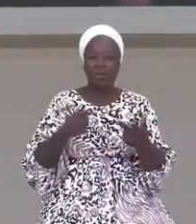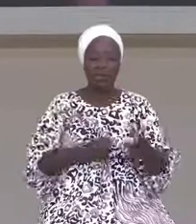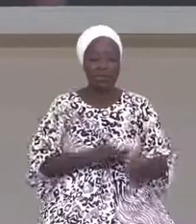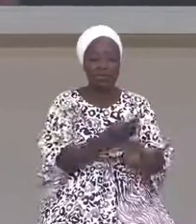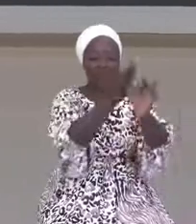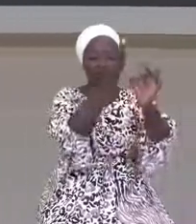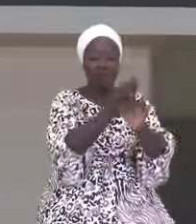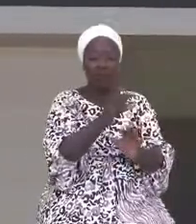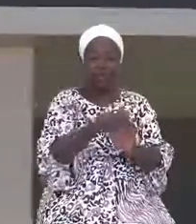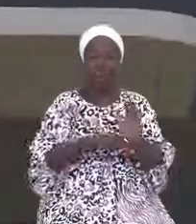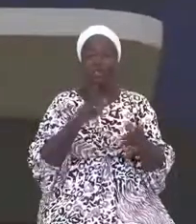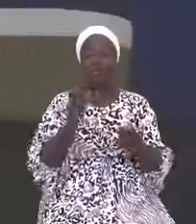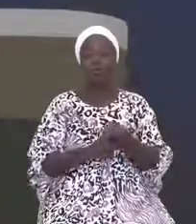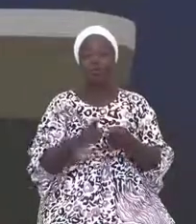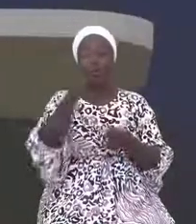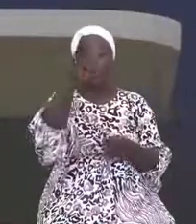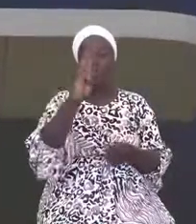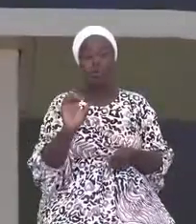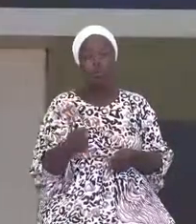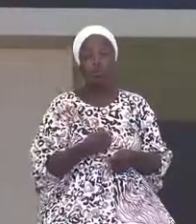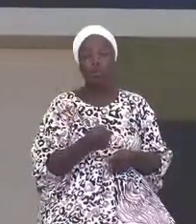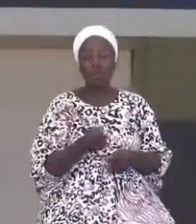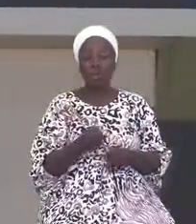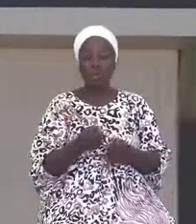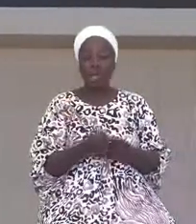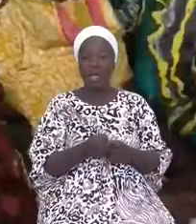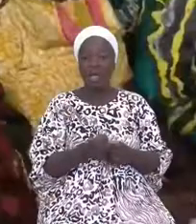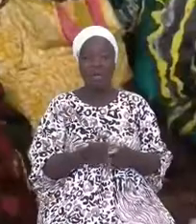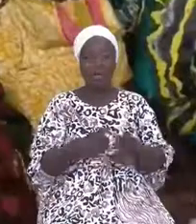aux promesses immuables de Dieu.